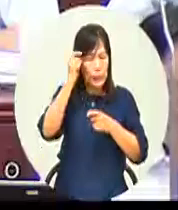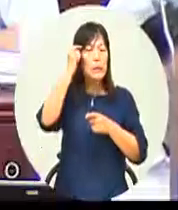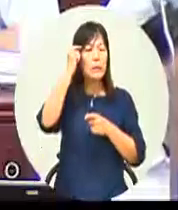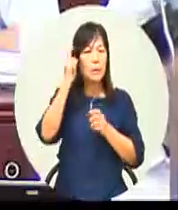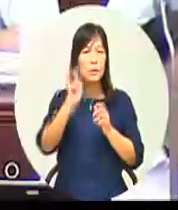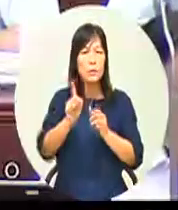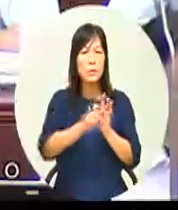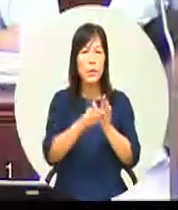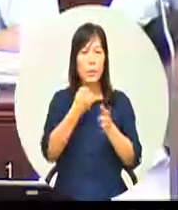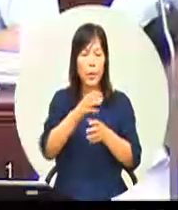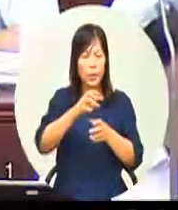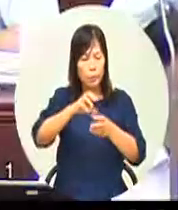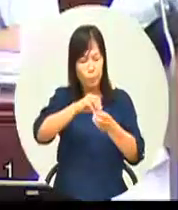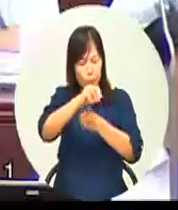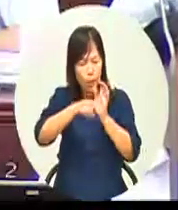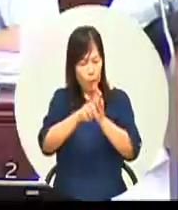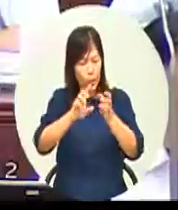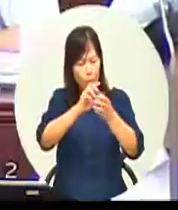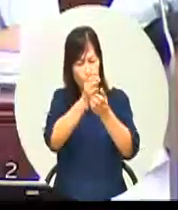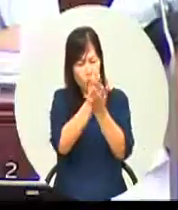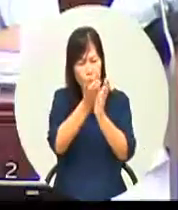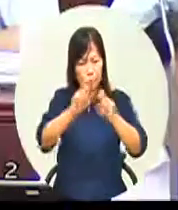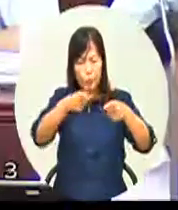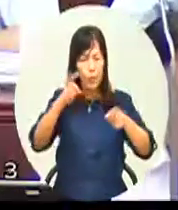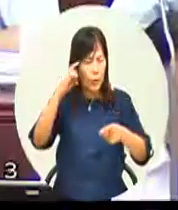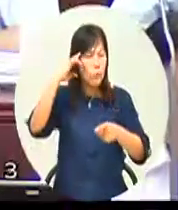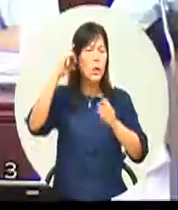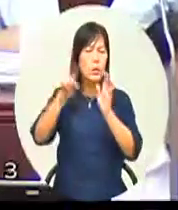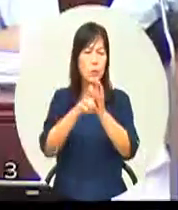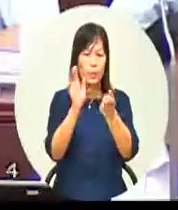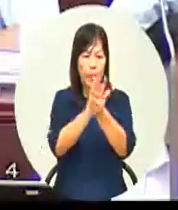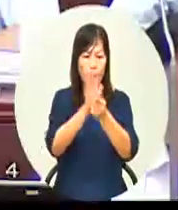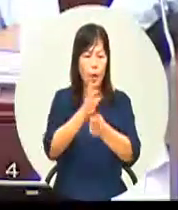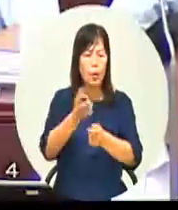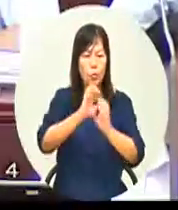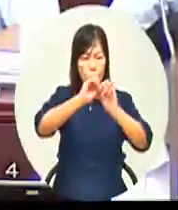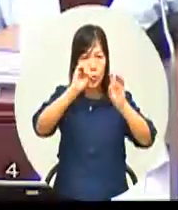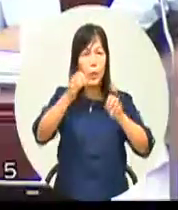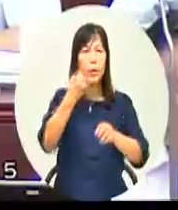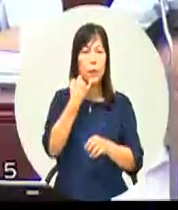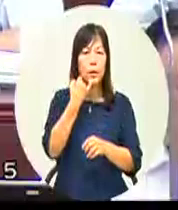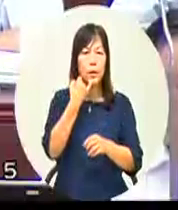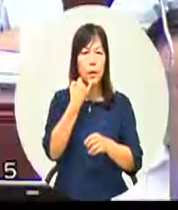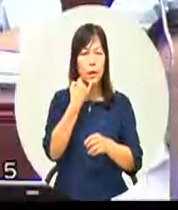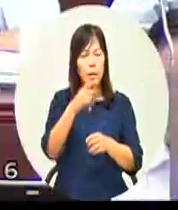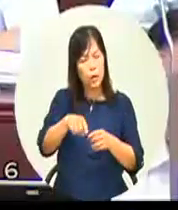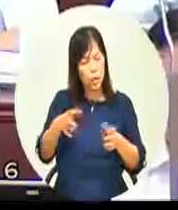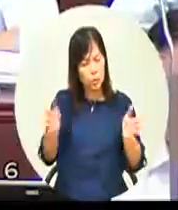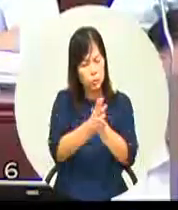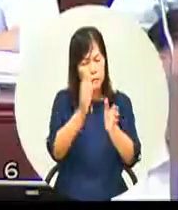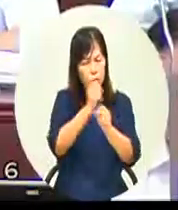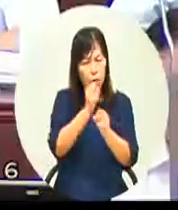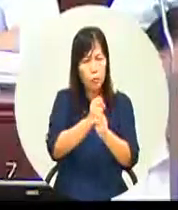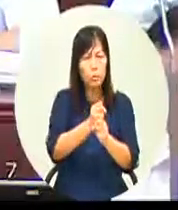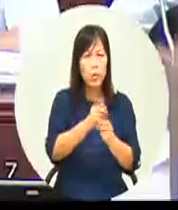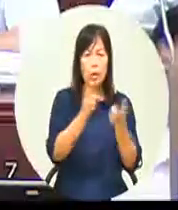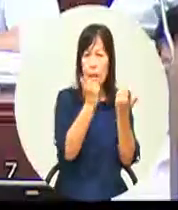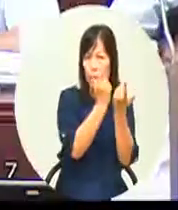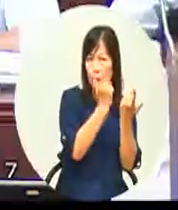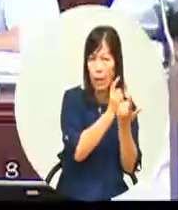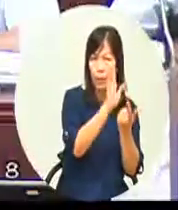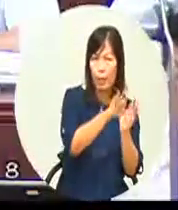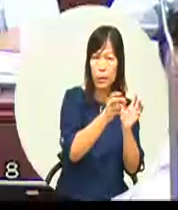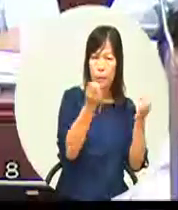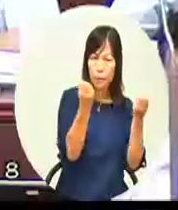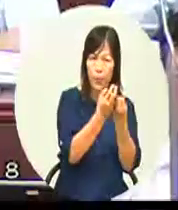们可以运用各种不同的创意来为我们的景点来做行销。那至于是不是要跟宝可梦合作，那在台北他们也发